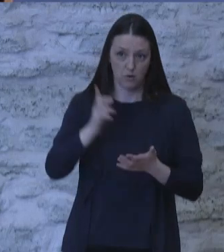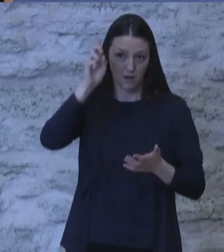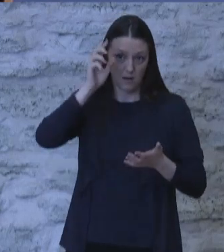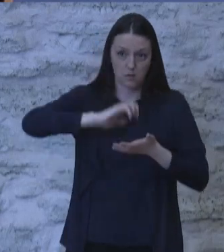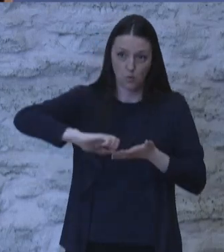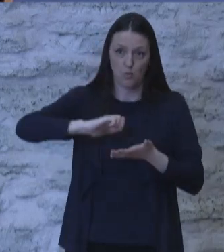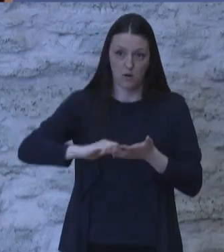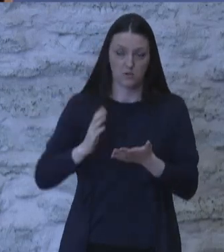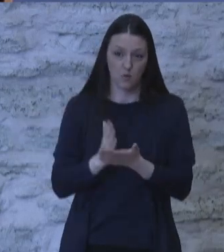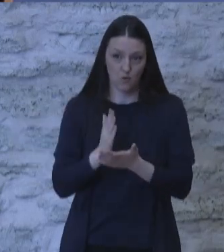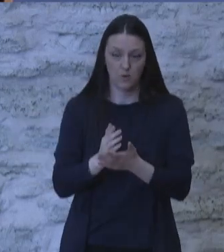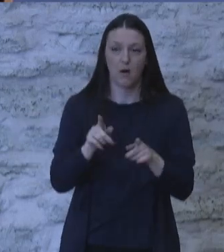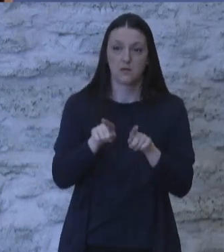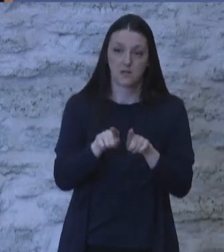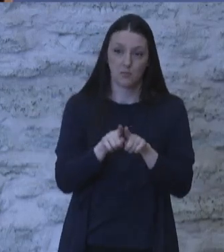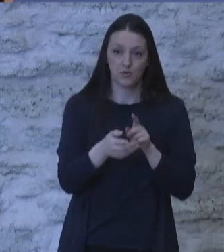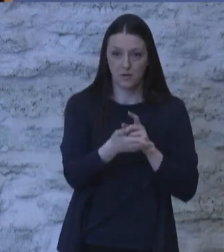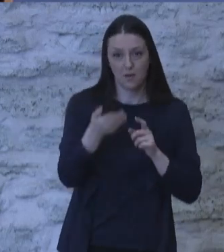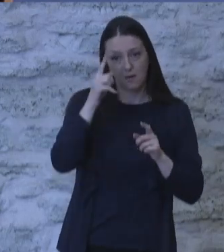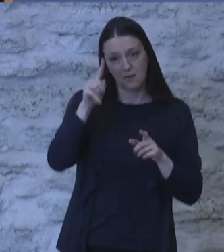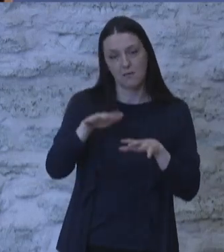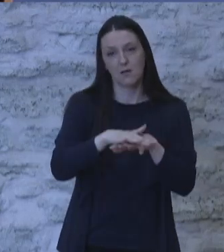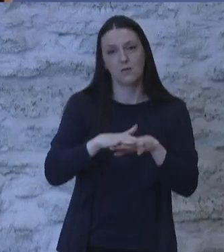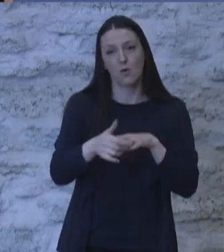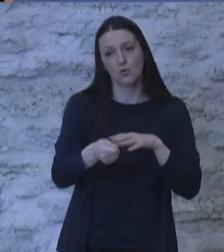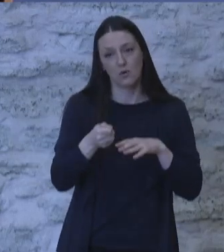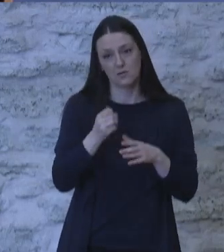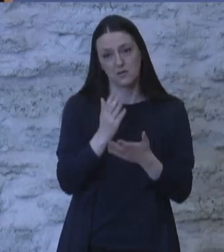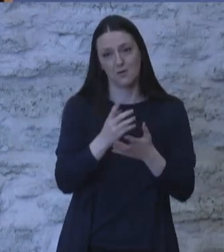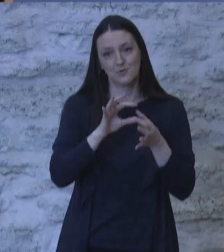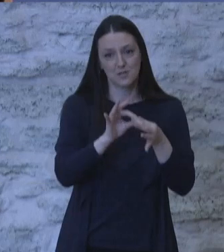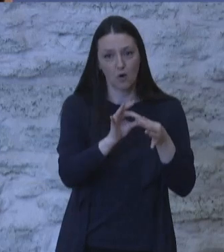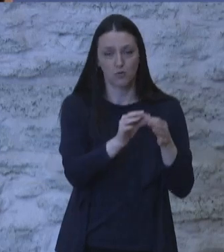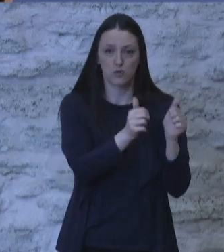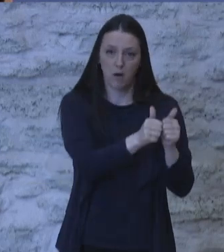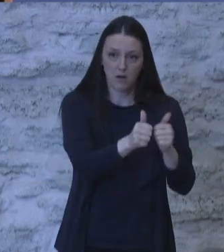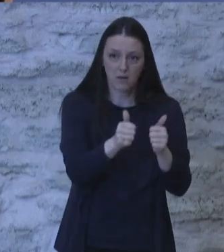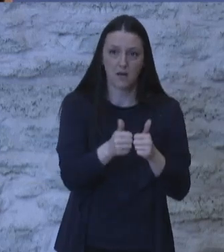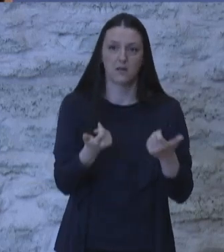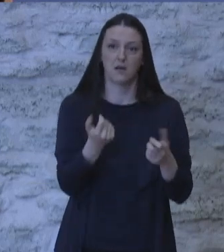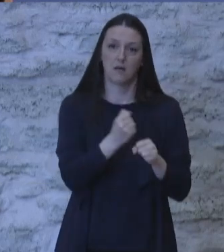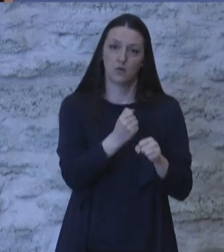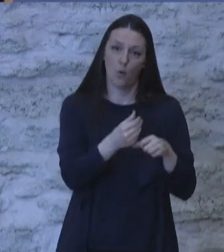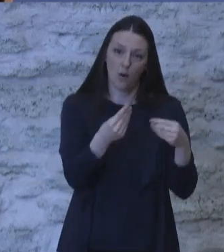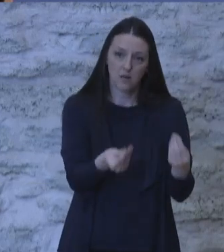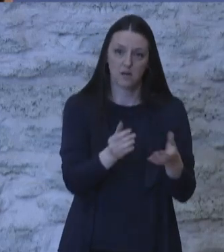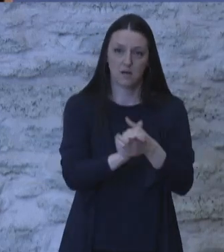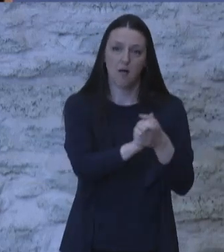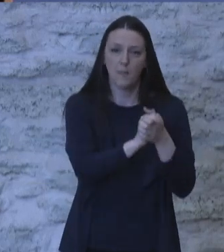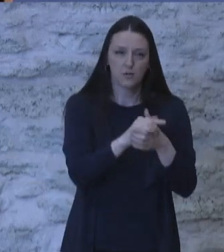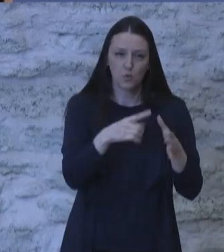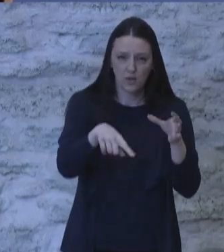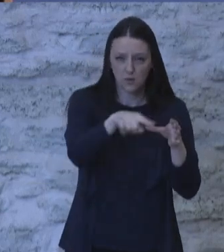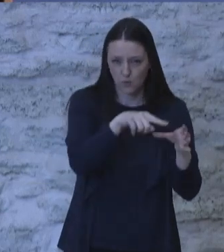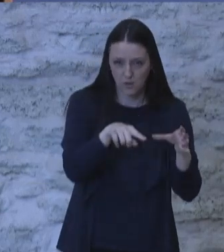teate, sest töötukassa on seotud ka partneritega, nii tööandjatega kui ametühingutega, nii et see